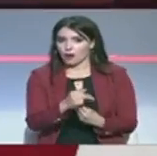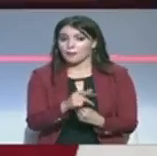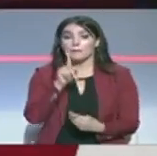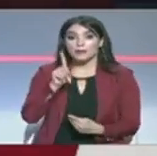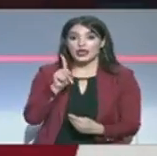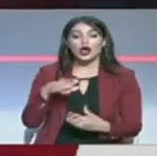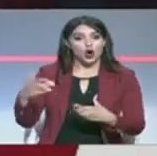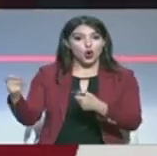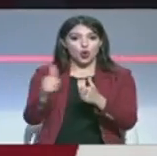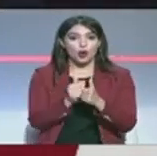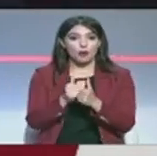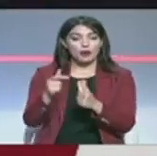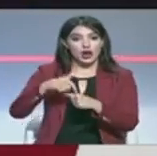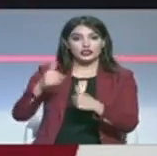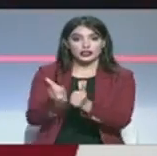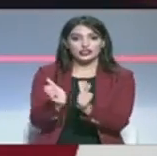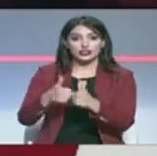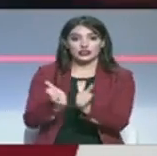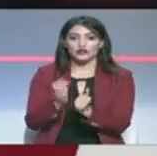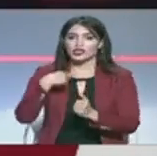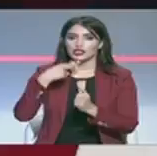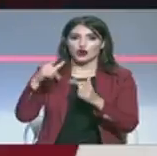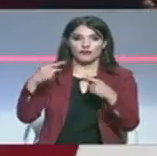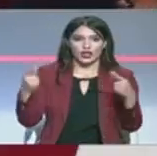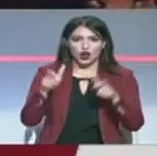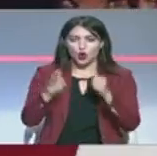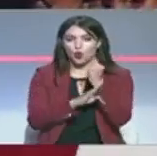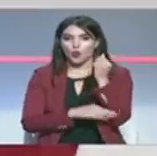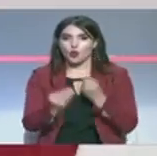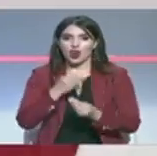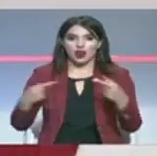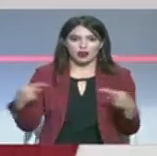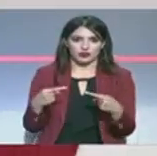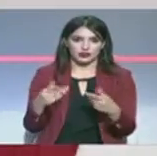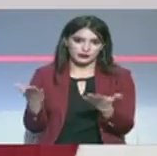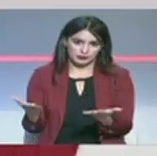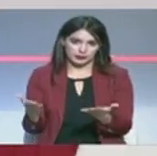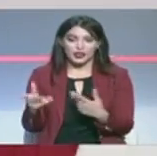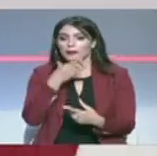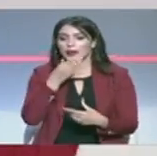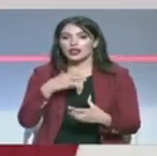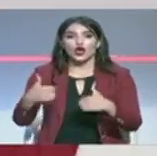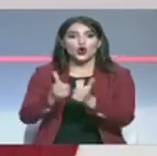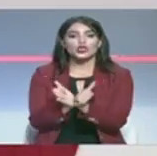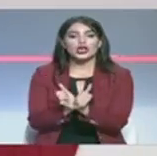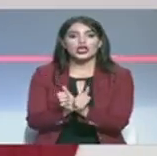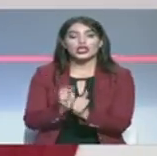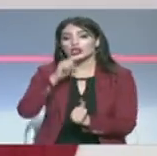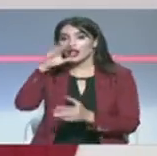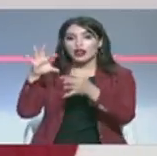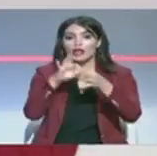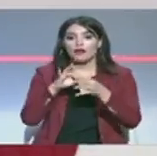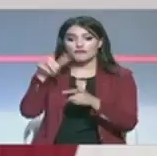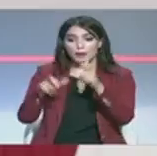هم ينتمون إلى كتل صنفها التصويت في المعارضة أو العكس. من القوم مثلا كتلة إسلاف الكرامة بعض النواب